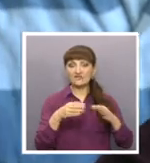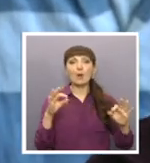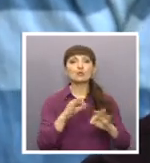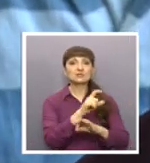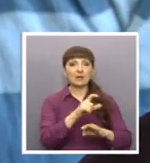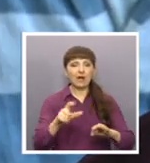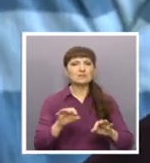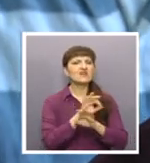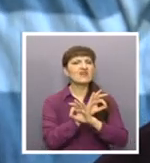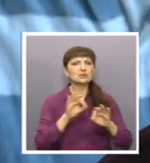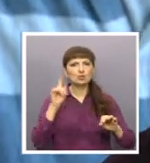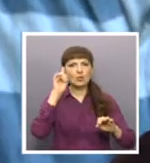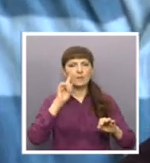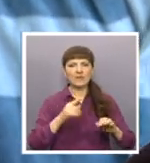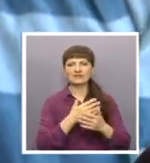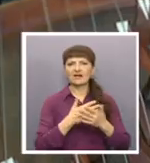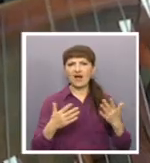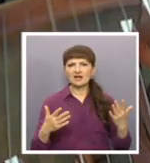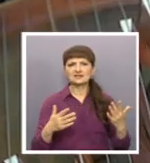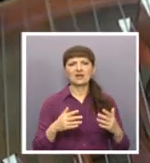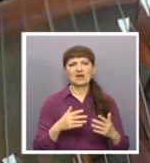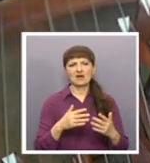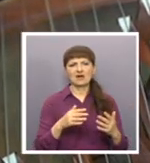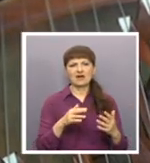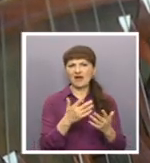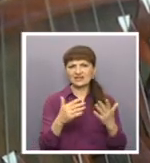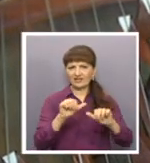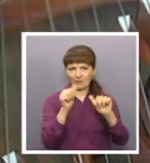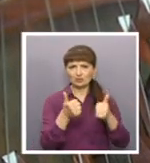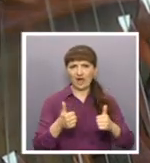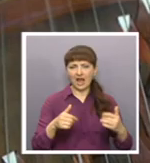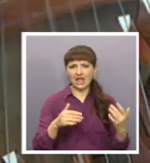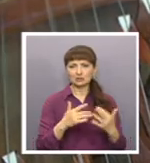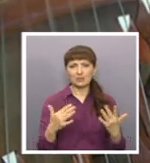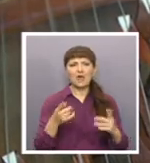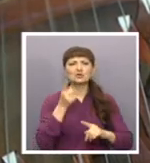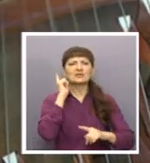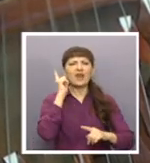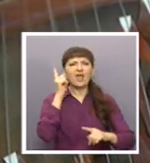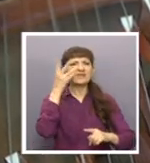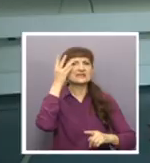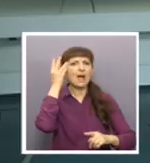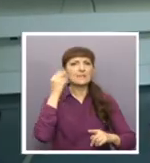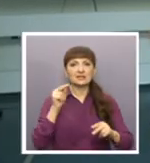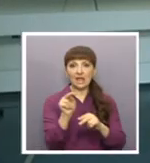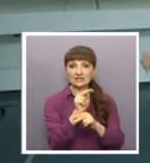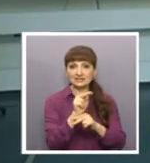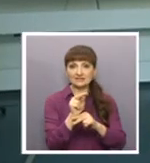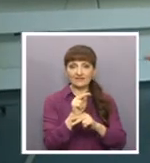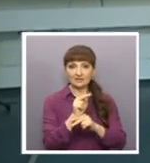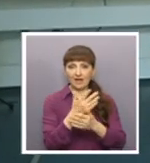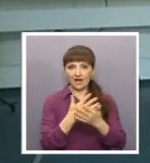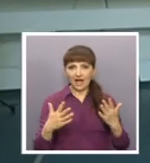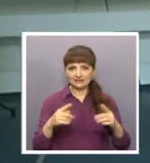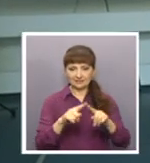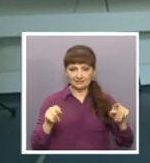музыканты превосходно играют на сабызгэ, житыгене, сазсырнае, шертере, а еще на очень древних, забытых и отреставрированных адырне,